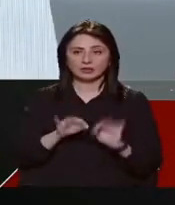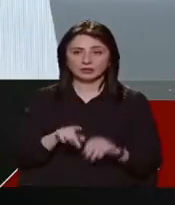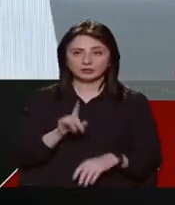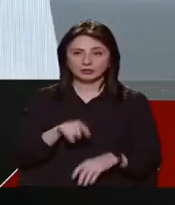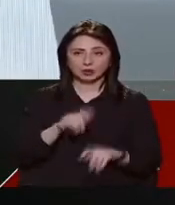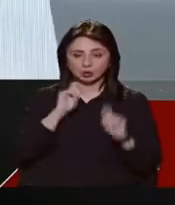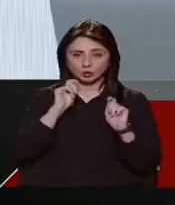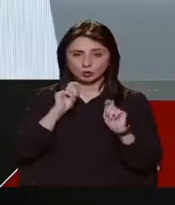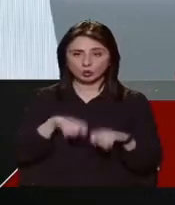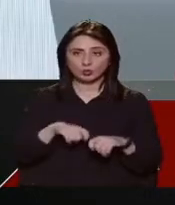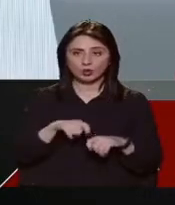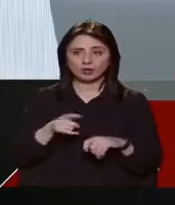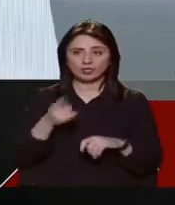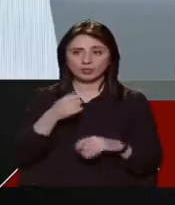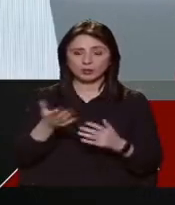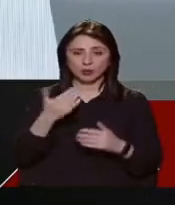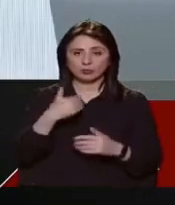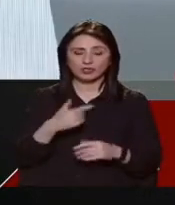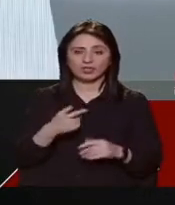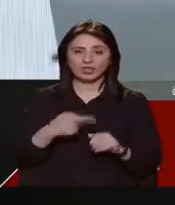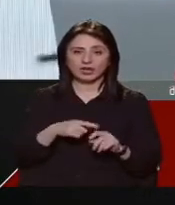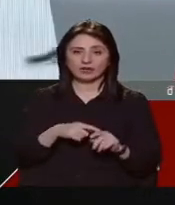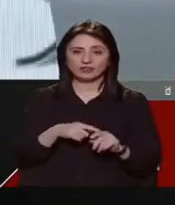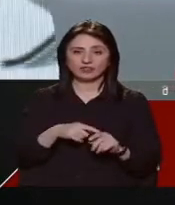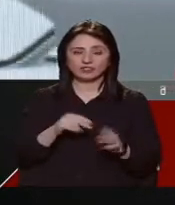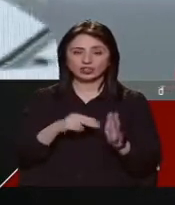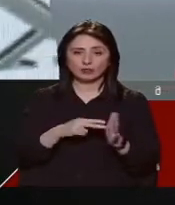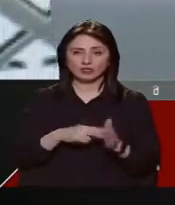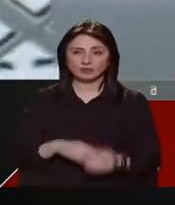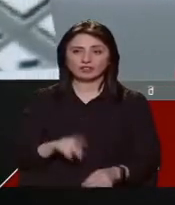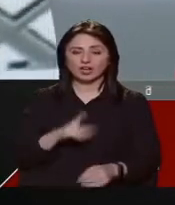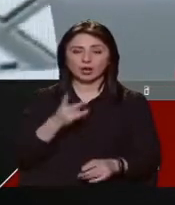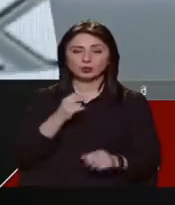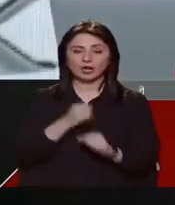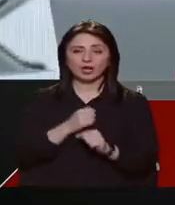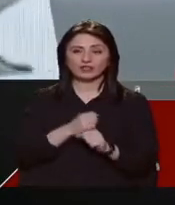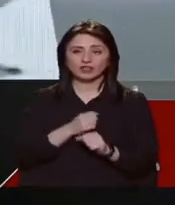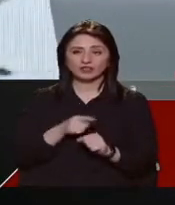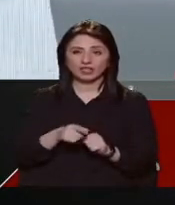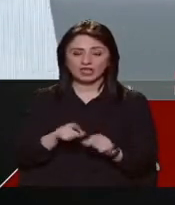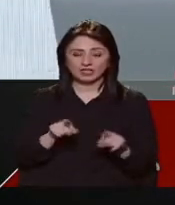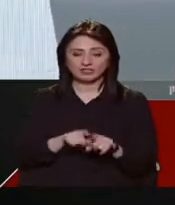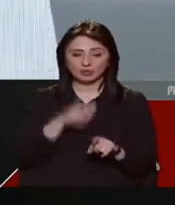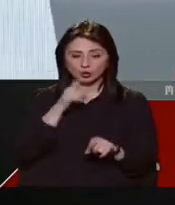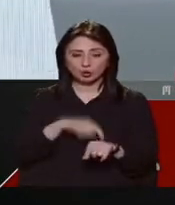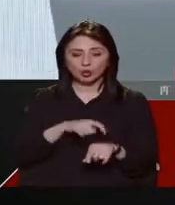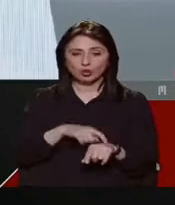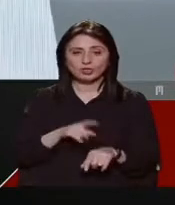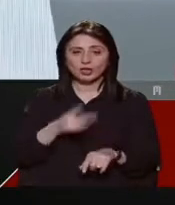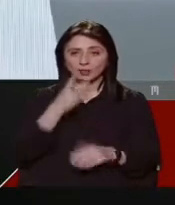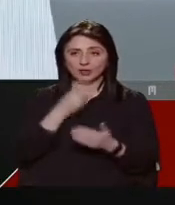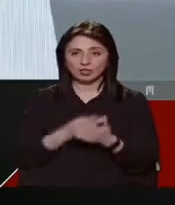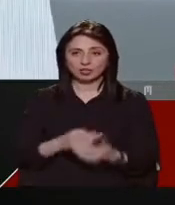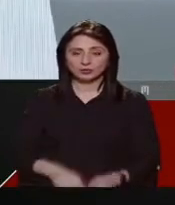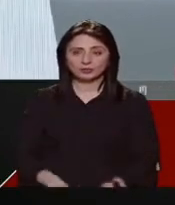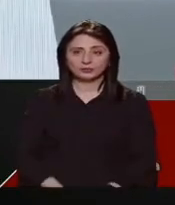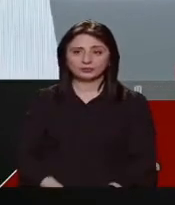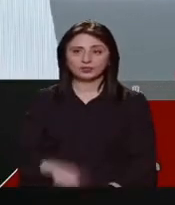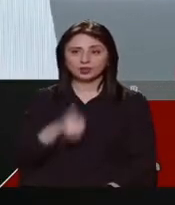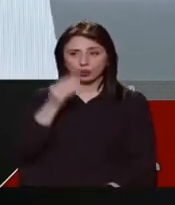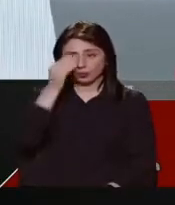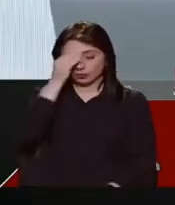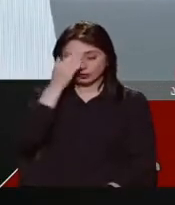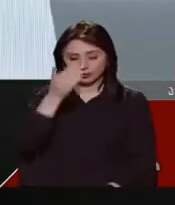განცხადებებზეც და უკრაინისგან მომდინარე, ვთქვათ, შეფასებებზეც. Რა უნდა გააკეთდეს აი ეს ასეთ დროს, თქვენ როგორ მიგაჩნიათ?